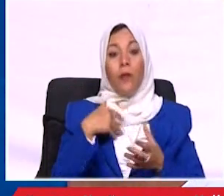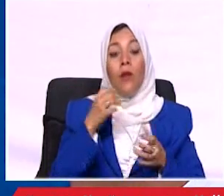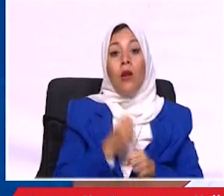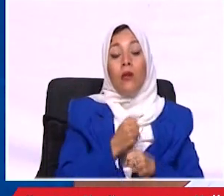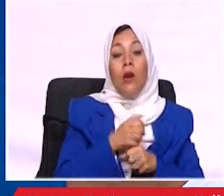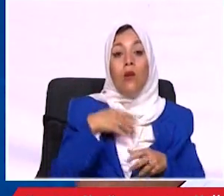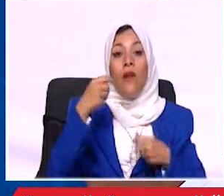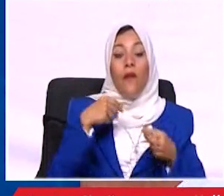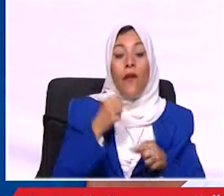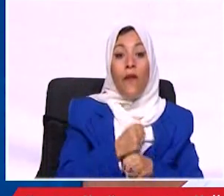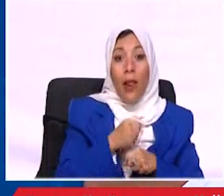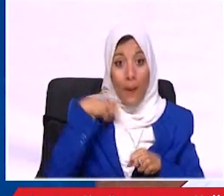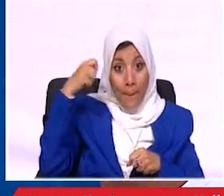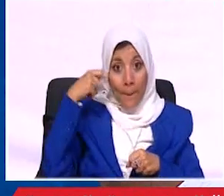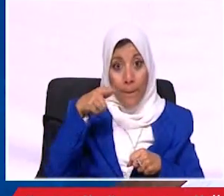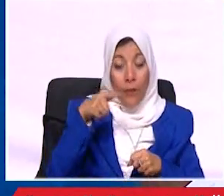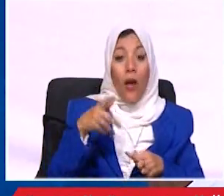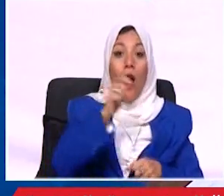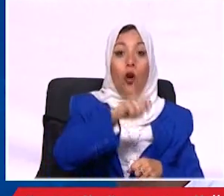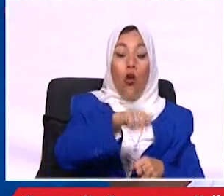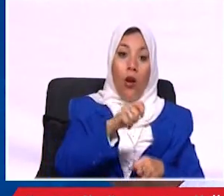قال لي انا هعمل فيلم عن القضيه الفلسطينيه وانت البطل. فانا بالنسبه لي قلت له اوكي.